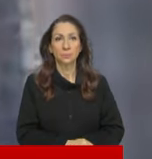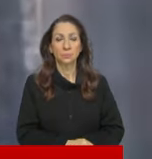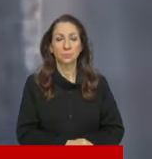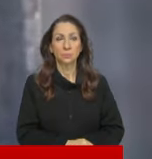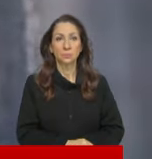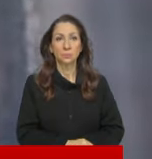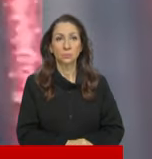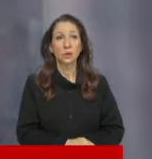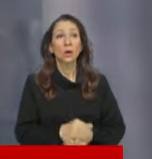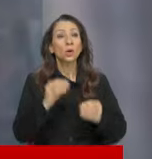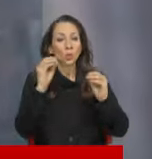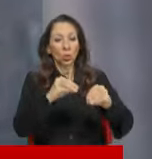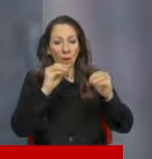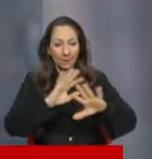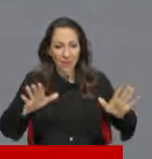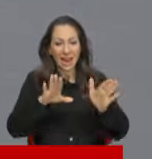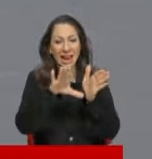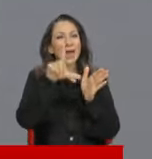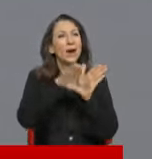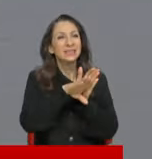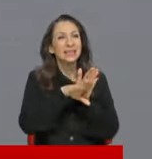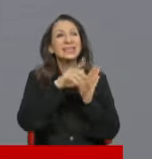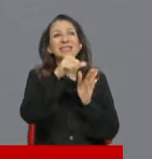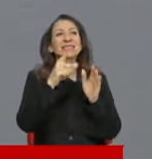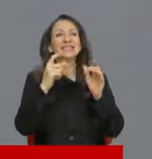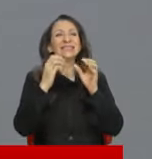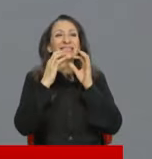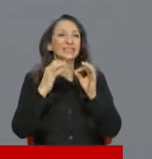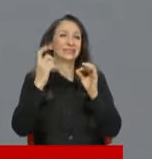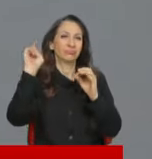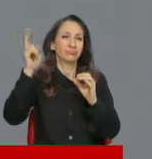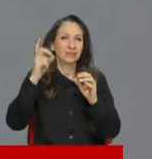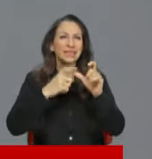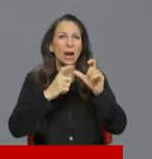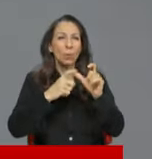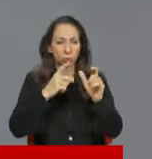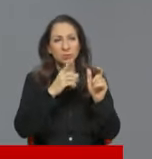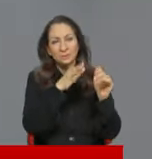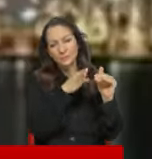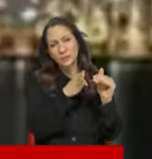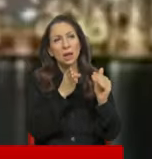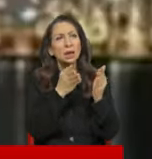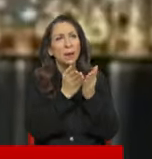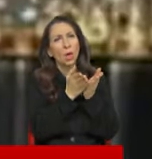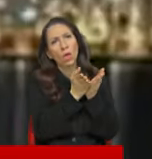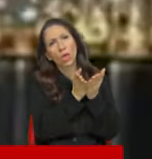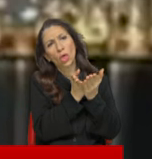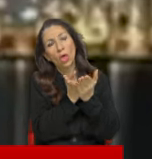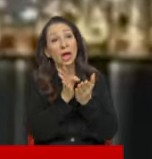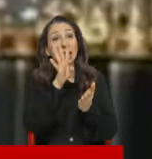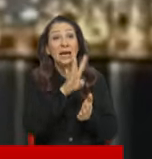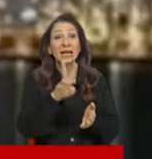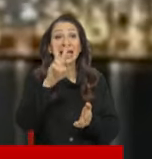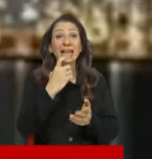geldi yükleme sonrası limandan ayrılan Singapur Bayraklı gemi nehirde ilerliyordu birden yönü değişen gemi 47